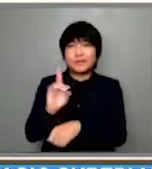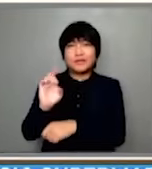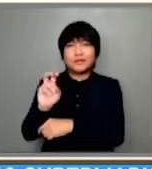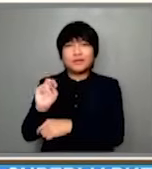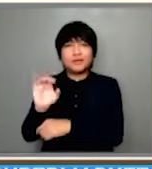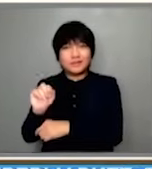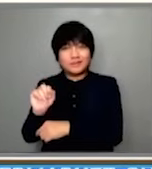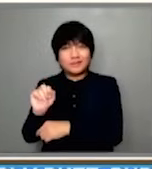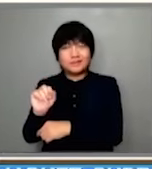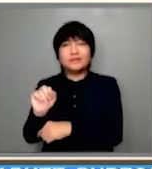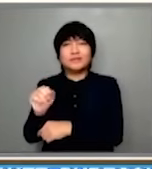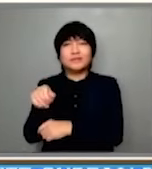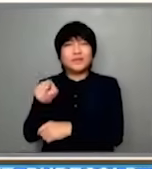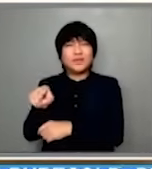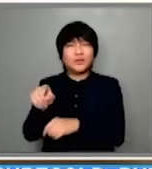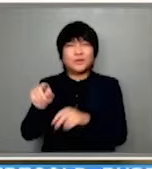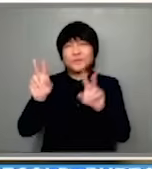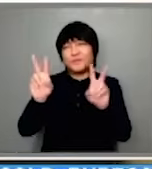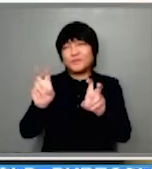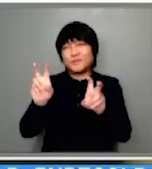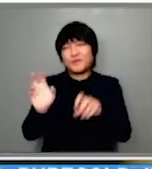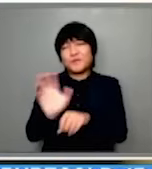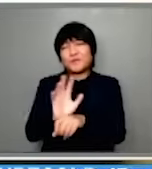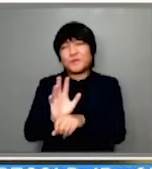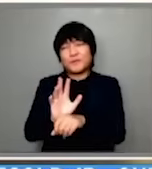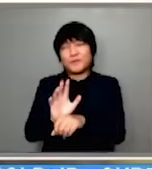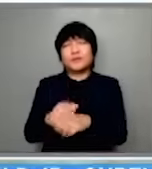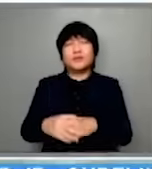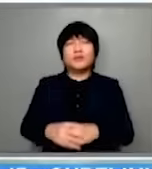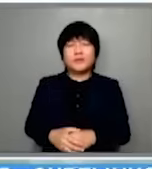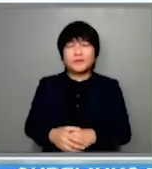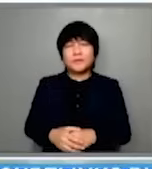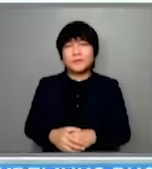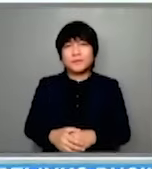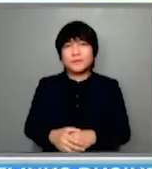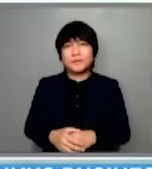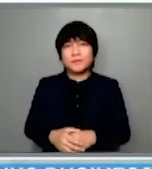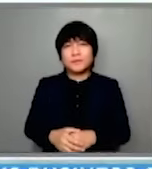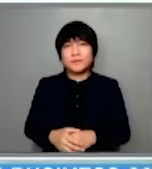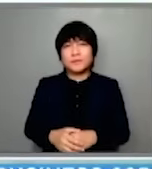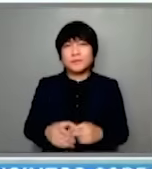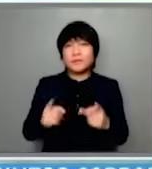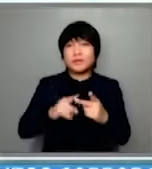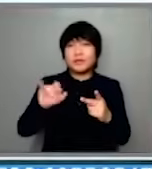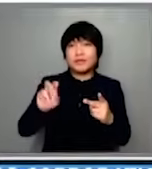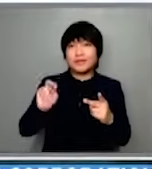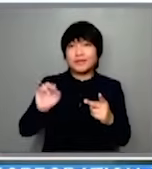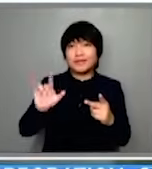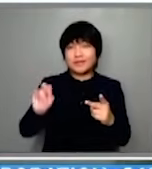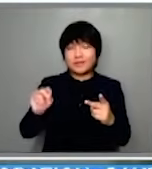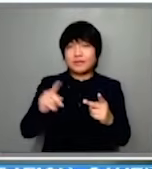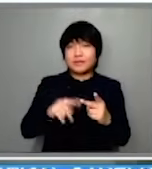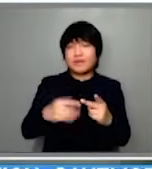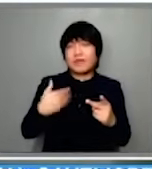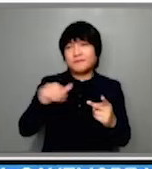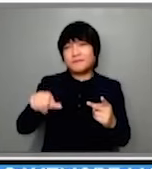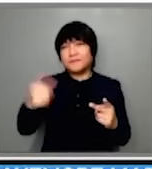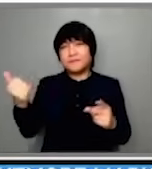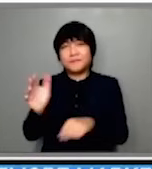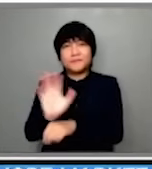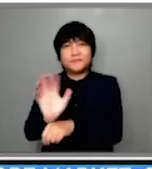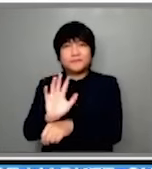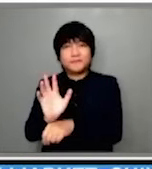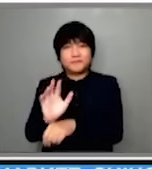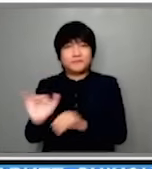Before Sunrise. Si Jeneline naman, bibida sa upcoming telebabad series na Love Die Repeat with Sian